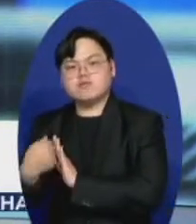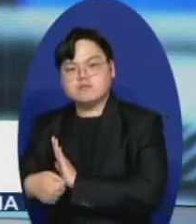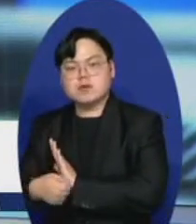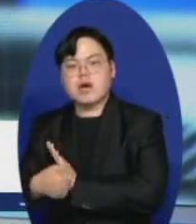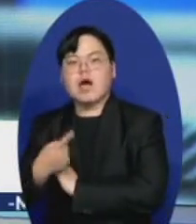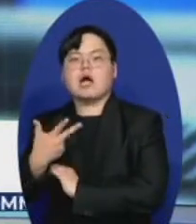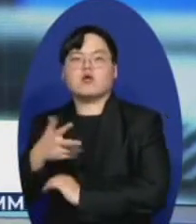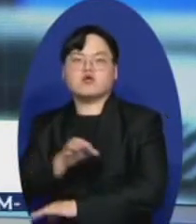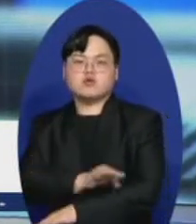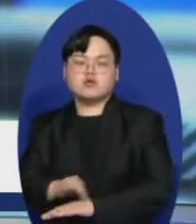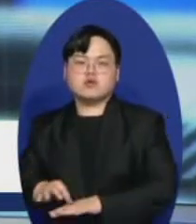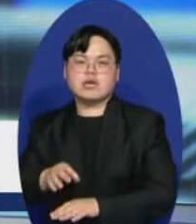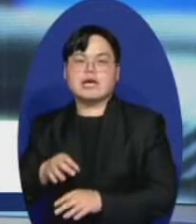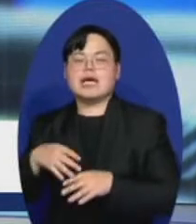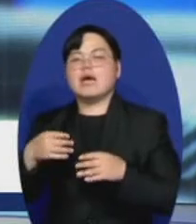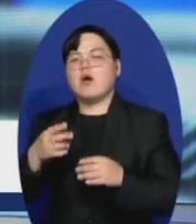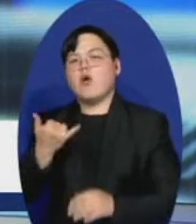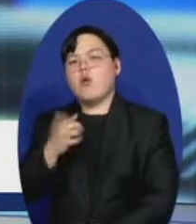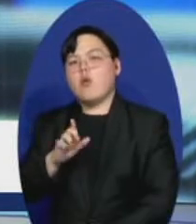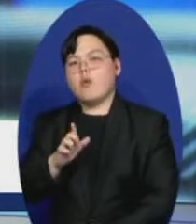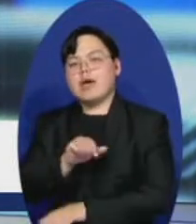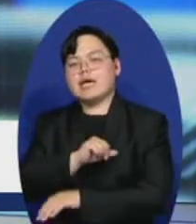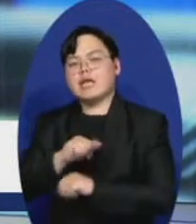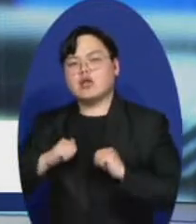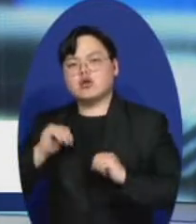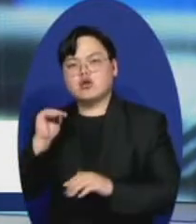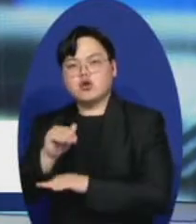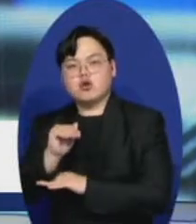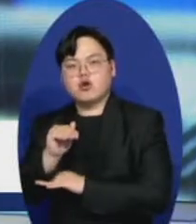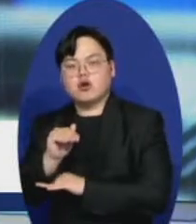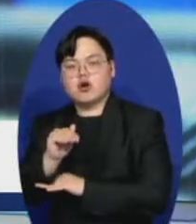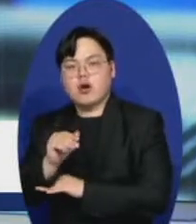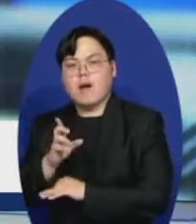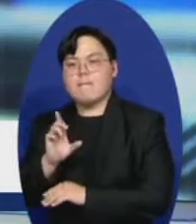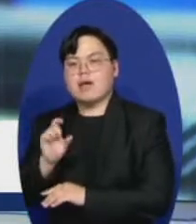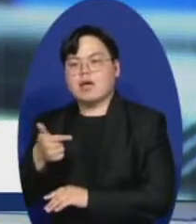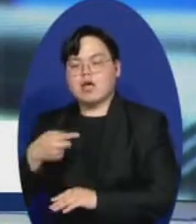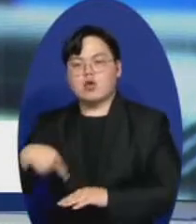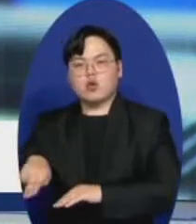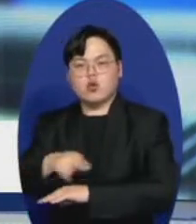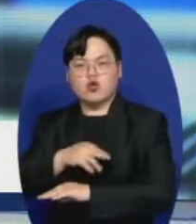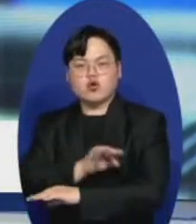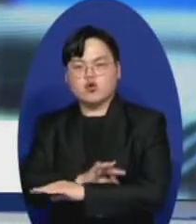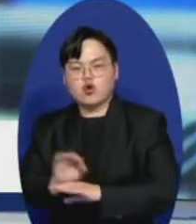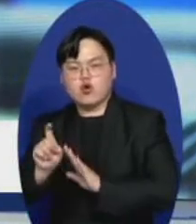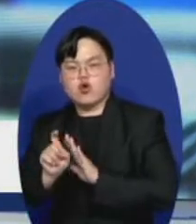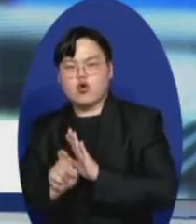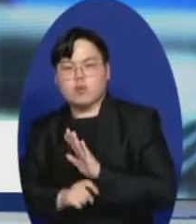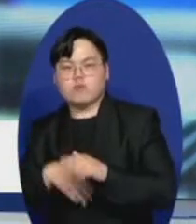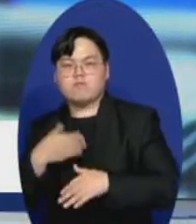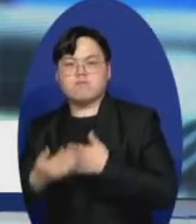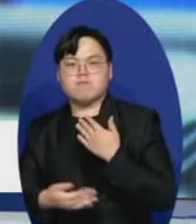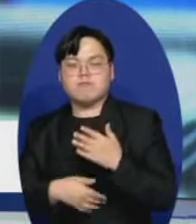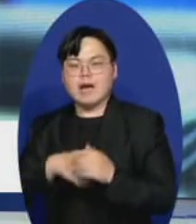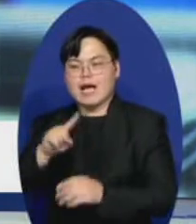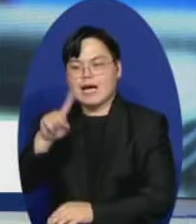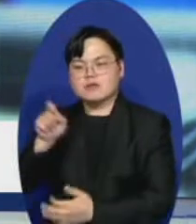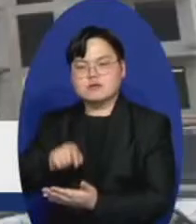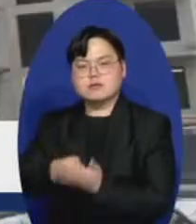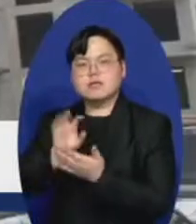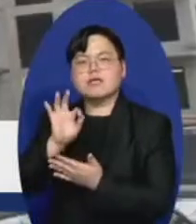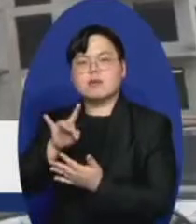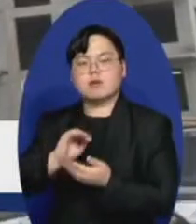төсөл хэрэгжиж байгаа. Өнөөдөр нийслэлийн иргэдийн төлөөлөгчдийн хурлын төлөөлөгчд Баянгол дүүрэгт хэрэгжиж байгаа төсөл хөтөлбөрүүдийн явц тулгамдж байгаа асуудлуудтай